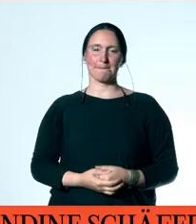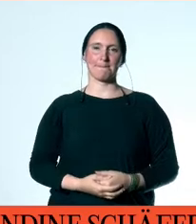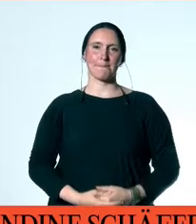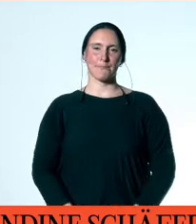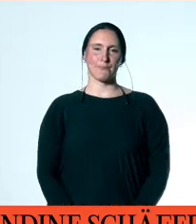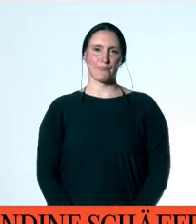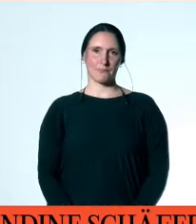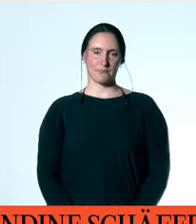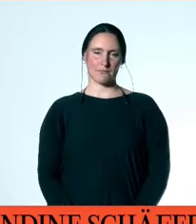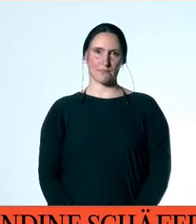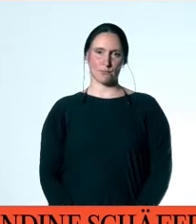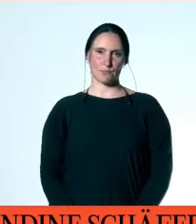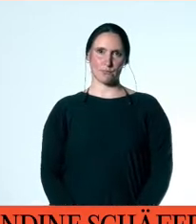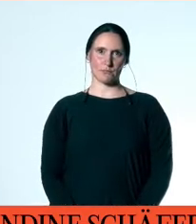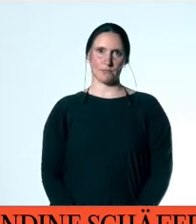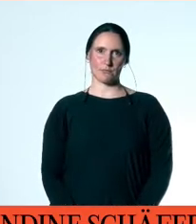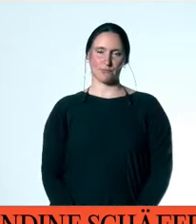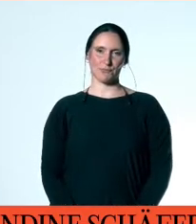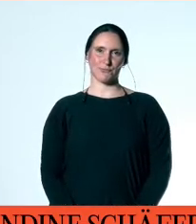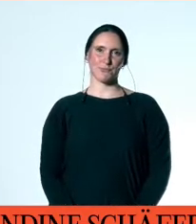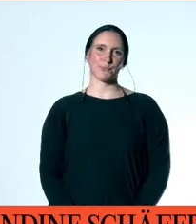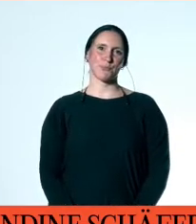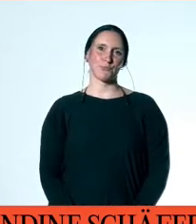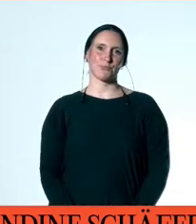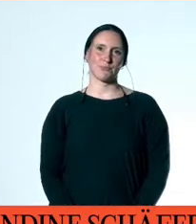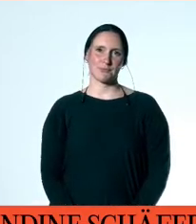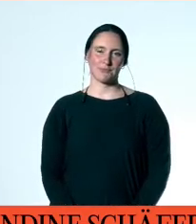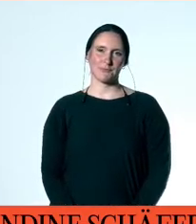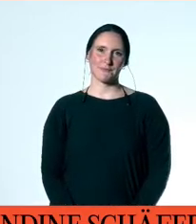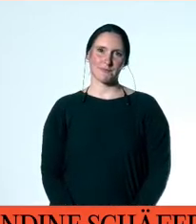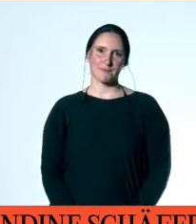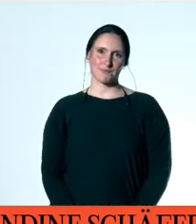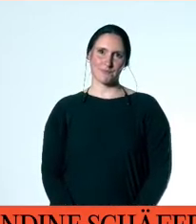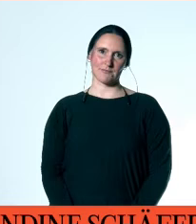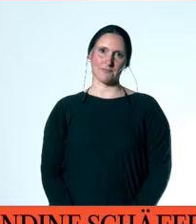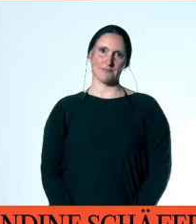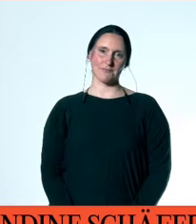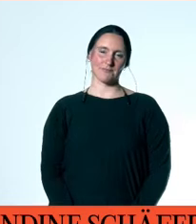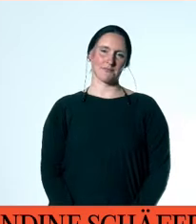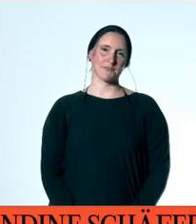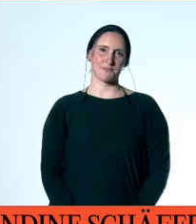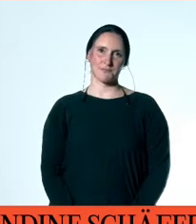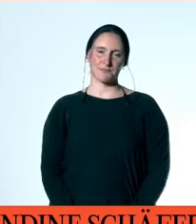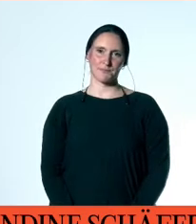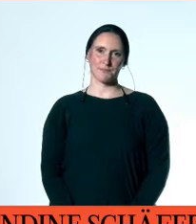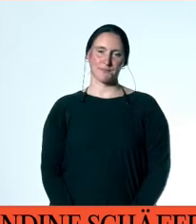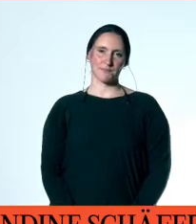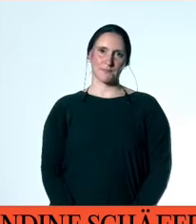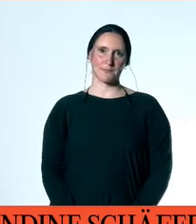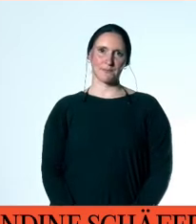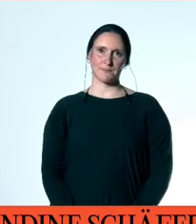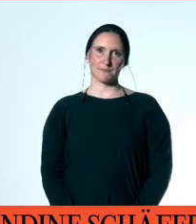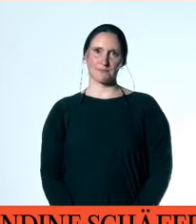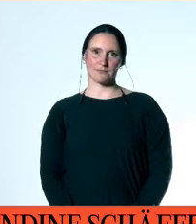ja in der Fundación zusammen und ich würde sagen, dass wir sehr, sehr viel